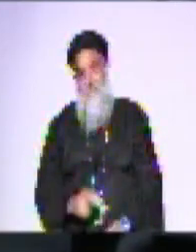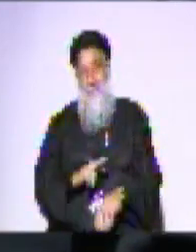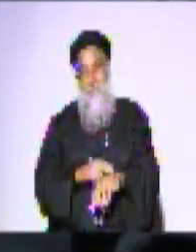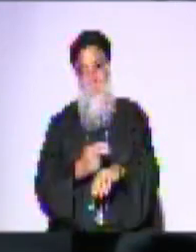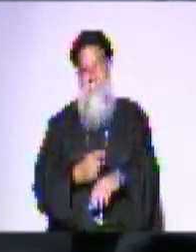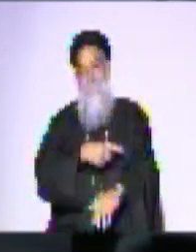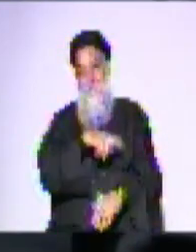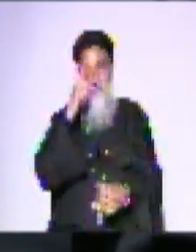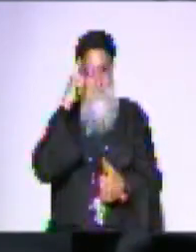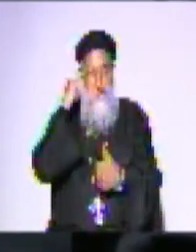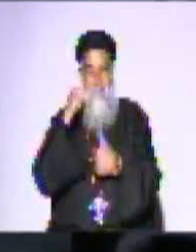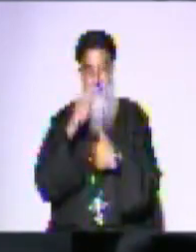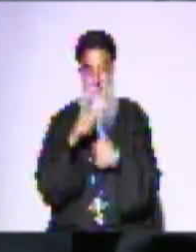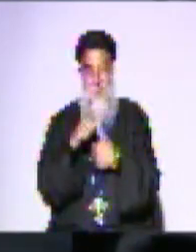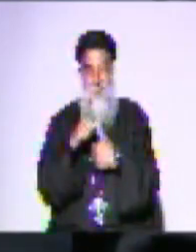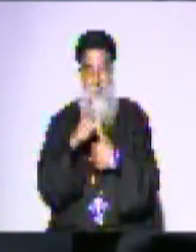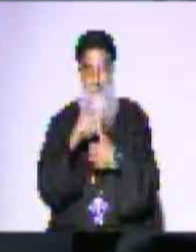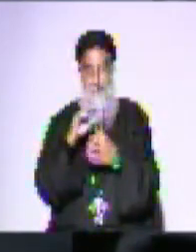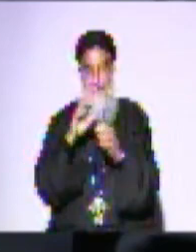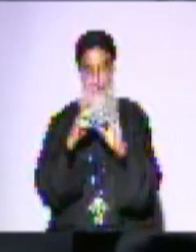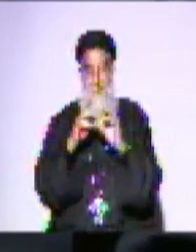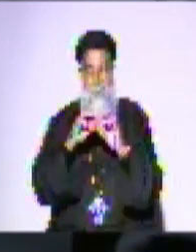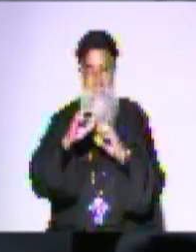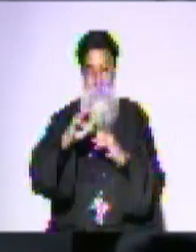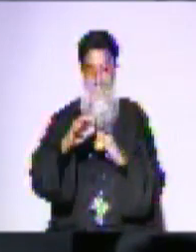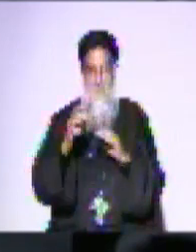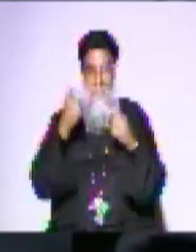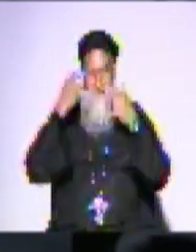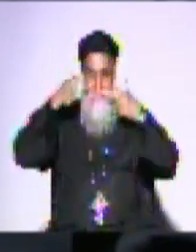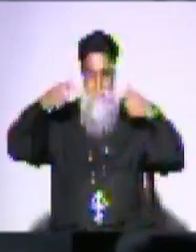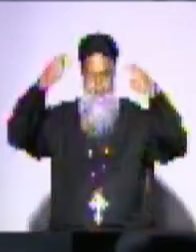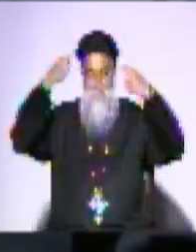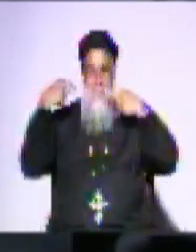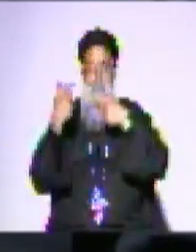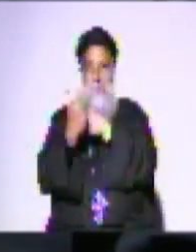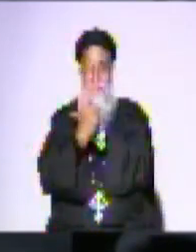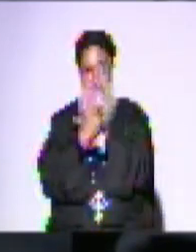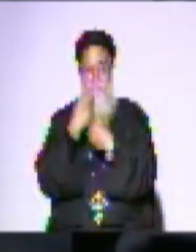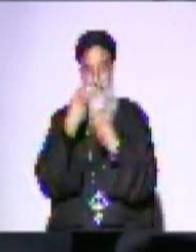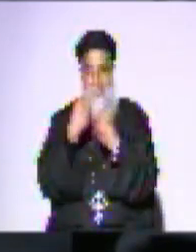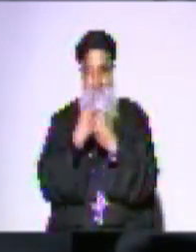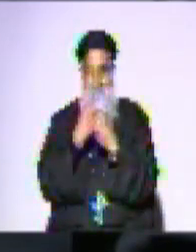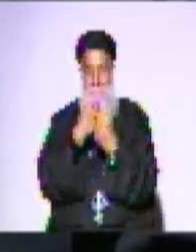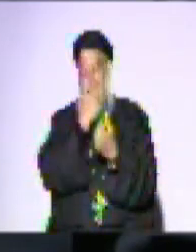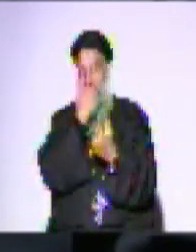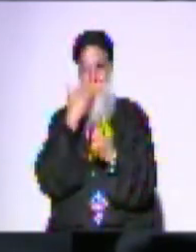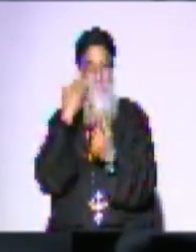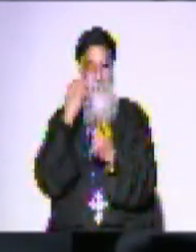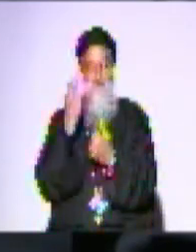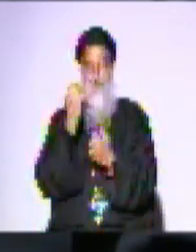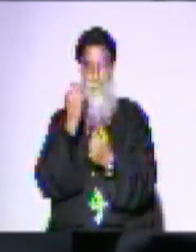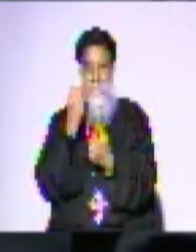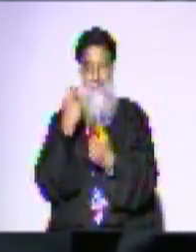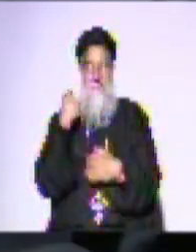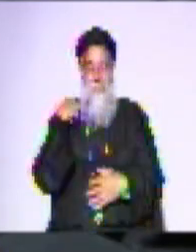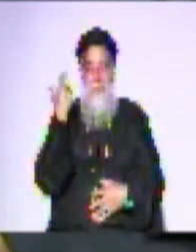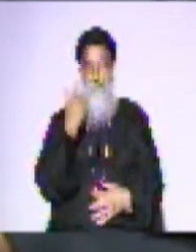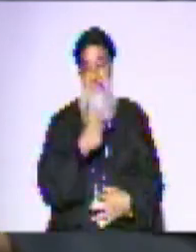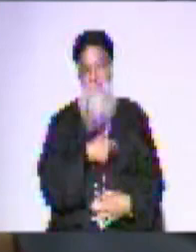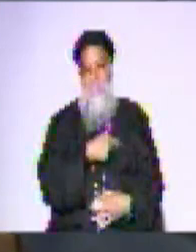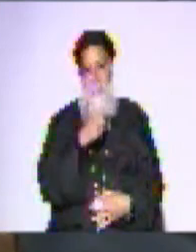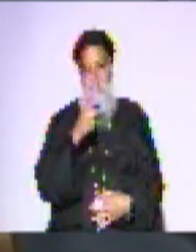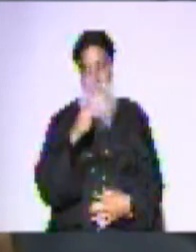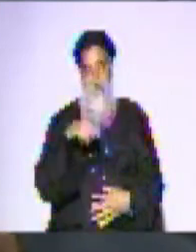المشاهدين بفكر حضراتكم بالسلسلة اللي سيدنا بيديها لنا خلال فترة الصوم الأربعيني المقدس.